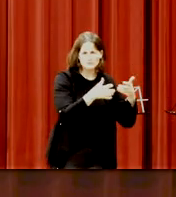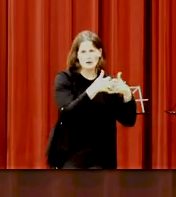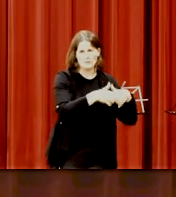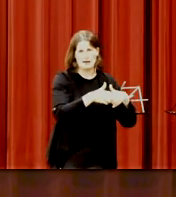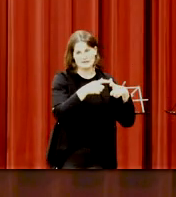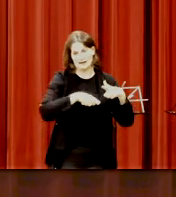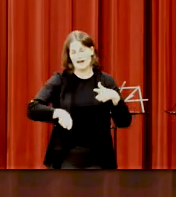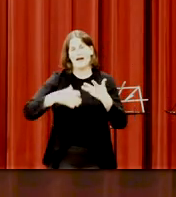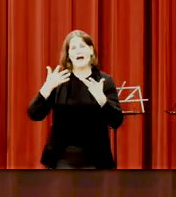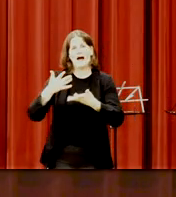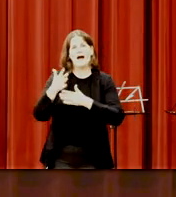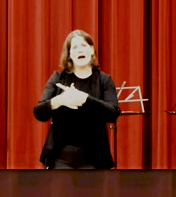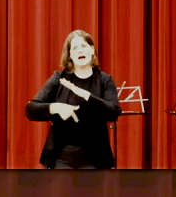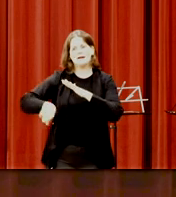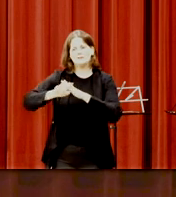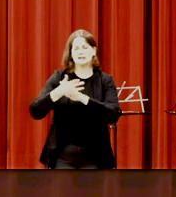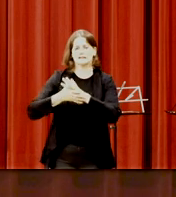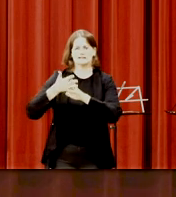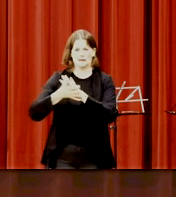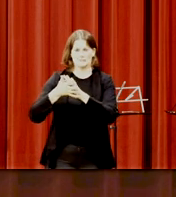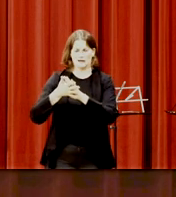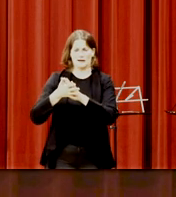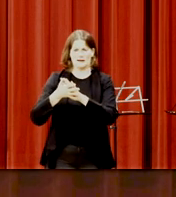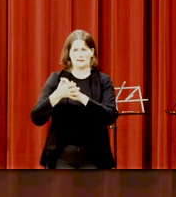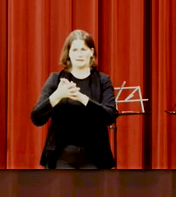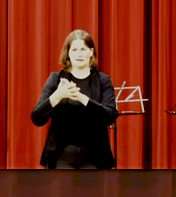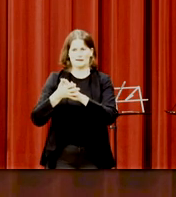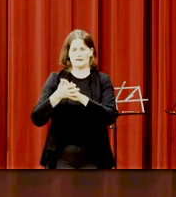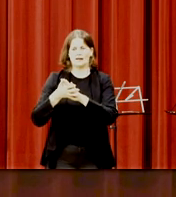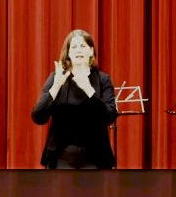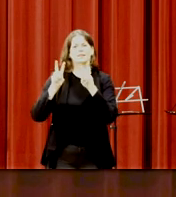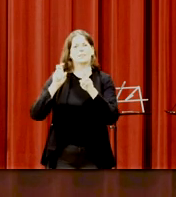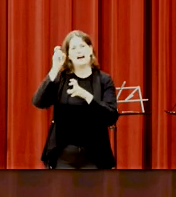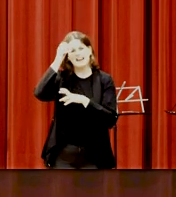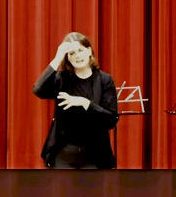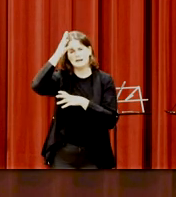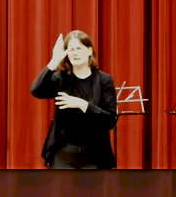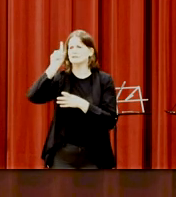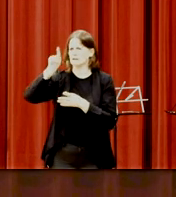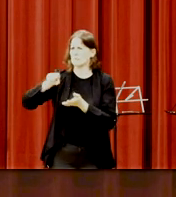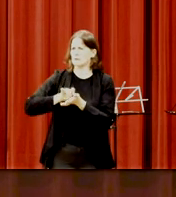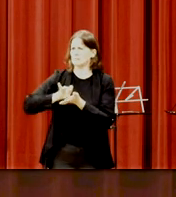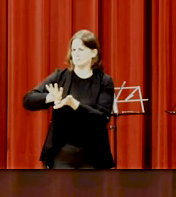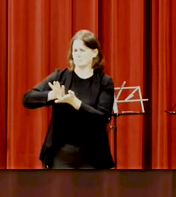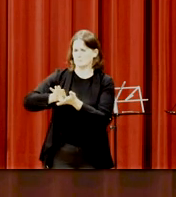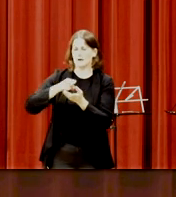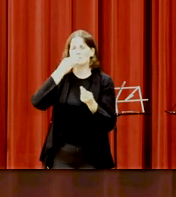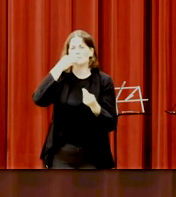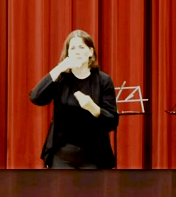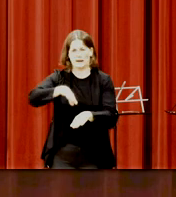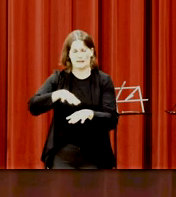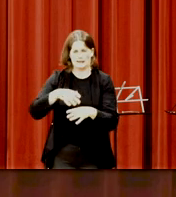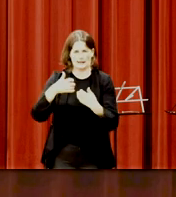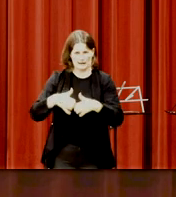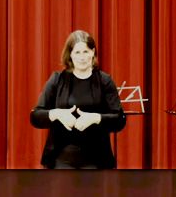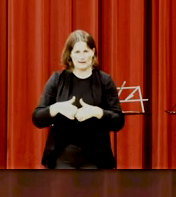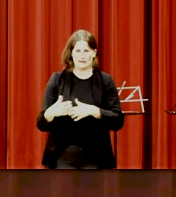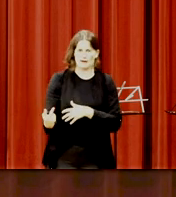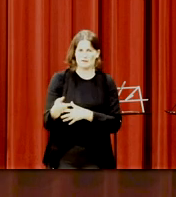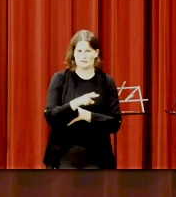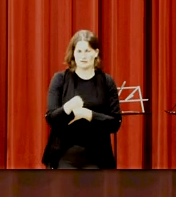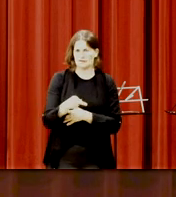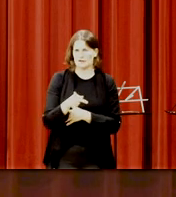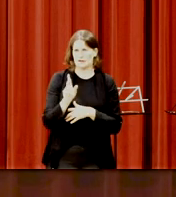delegant a les màquines. No ho estic qüestionant, eh? és un fet. No? Ho estem passant a les màquines. Per tant, les màquines tindran